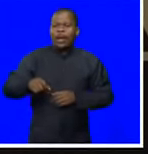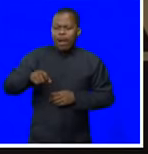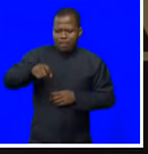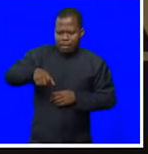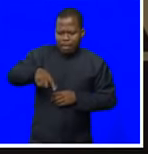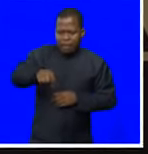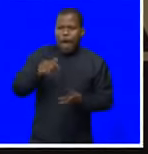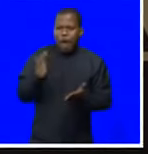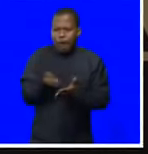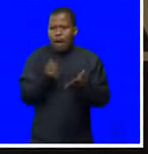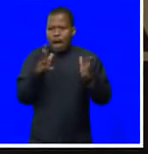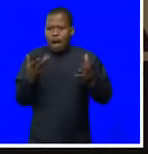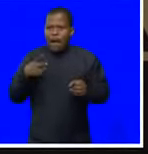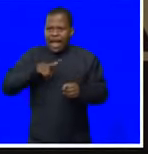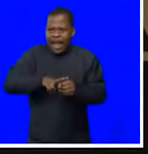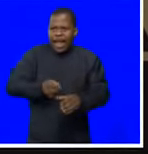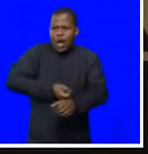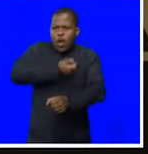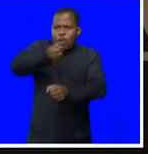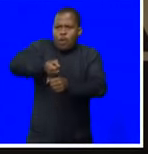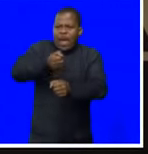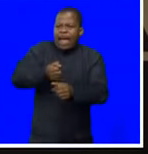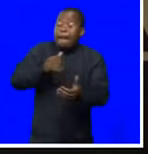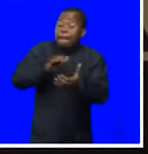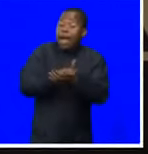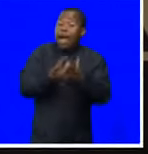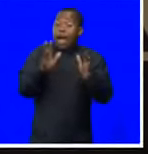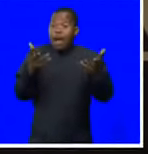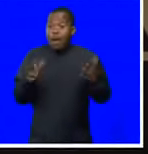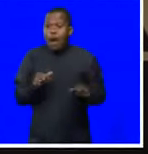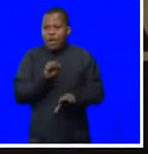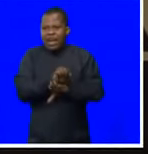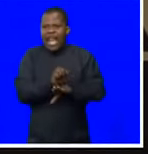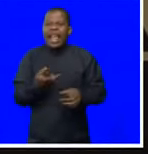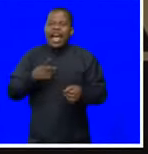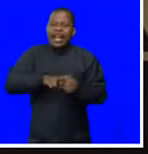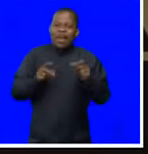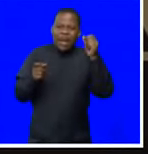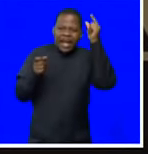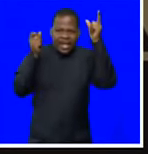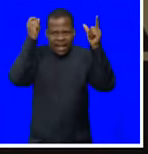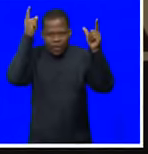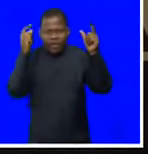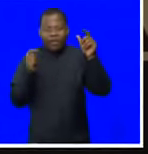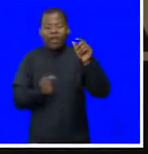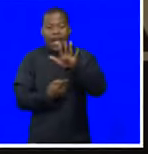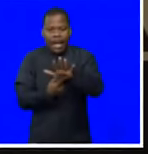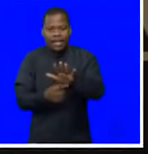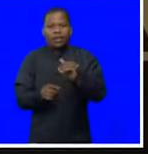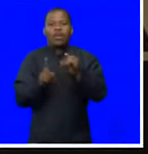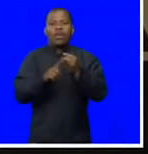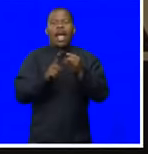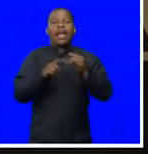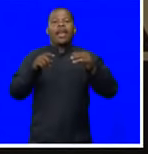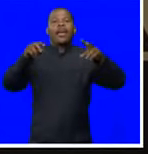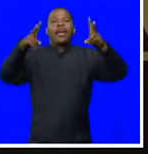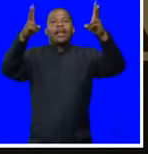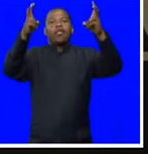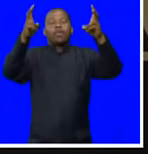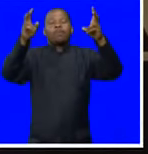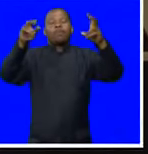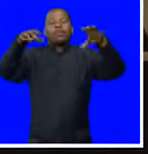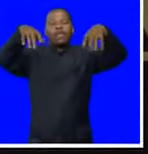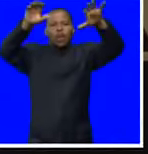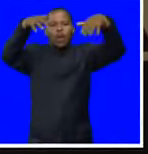singasebenzisana njani kuningi lesivele lokuvelako kunama issues abo climate change la senda ukuthi kulima sale